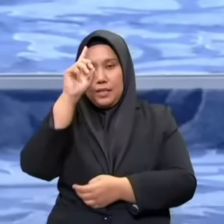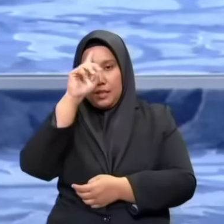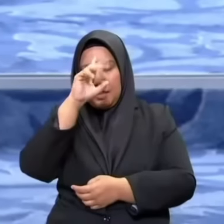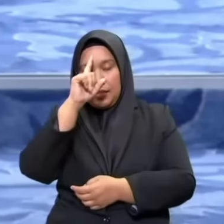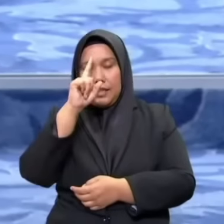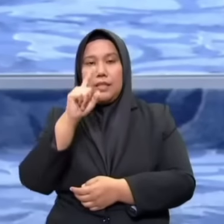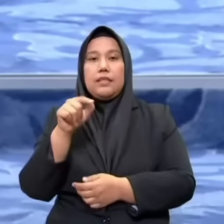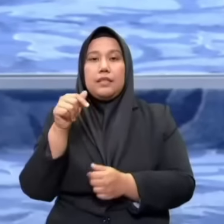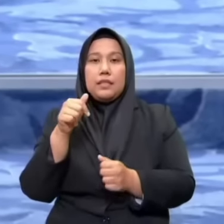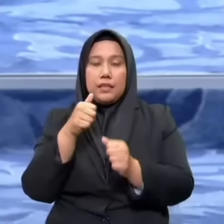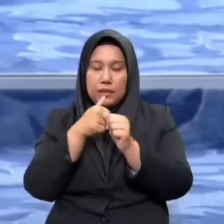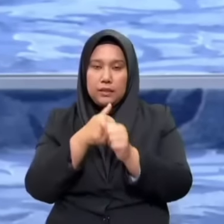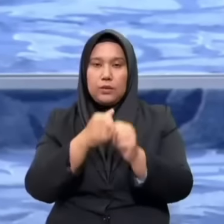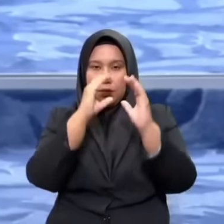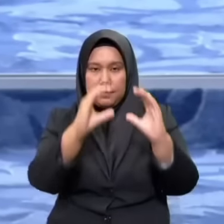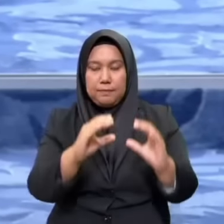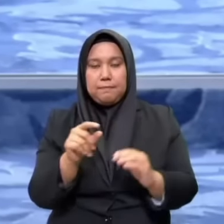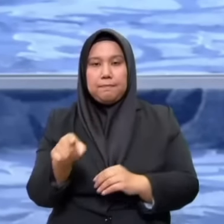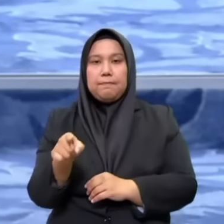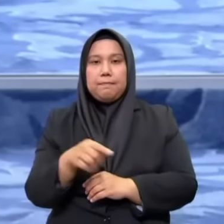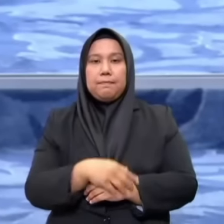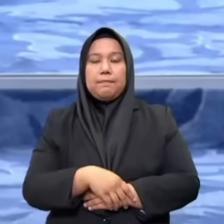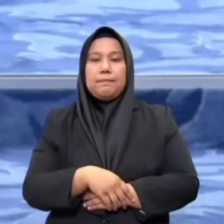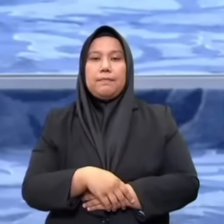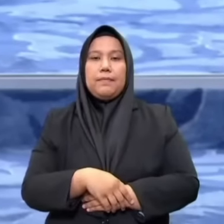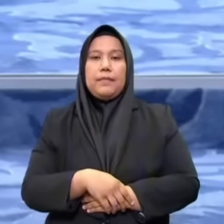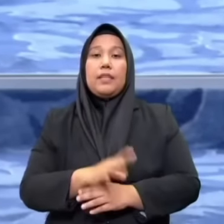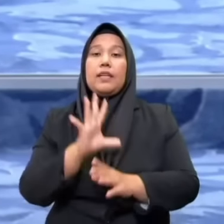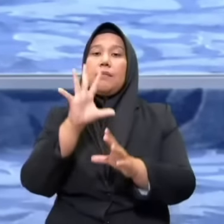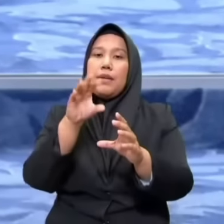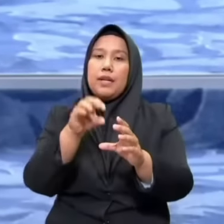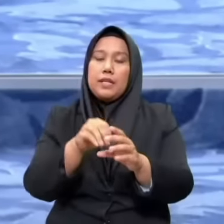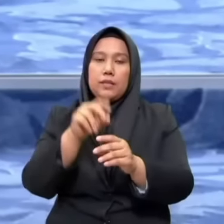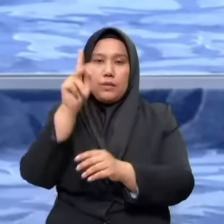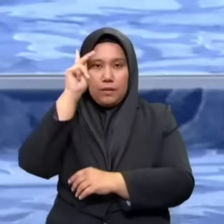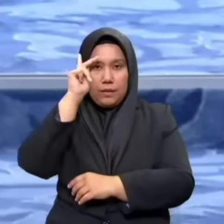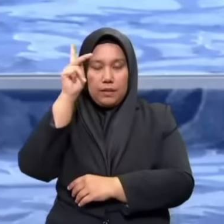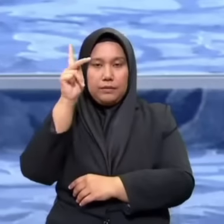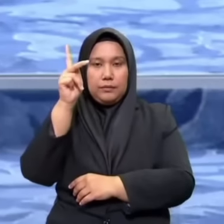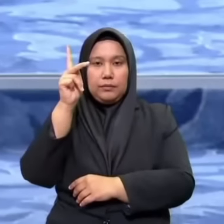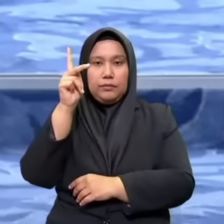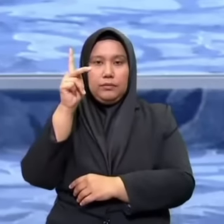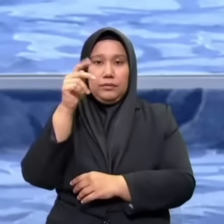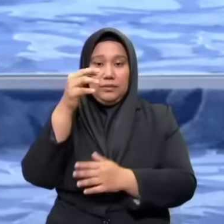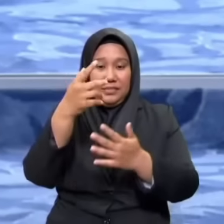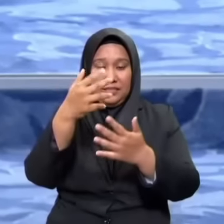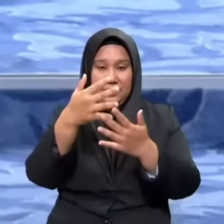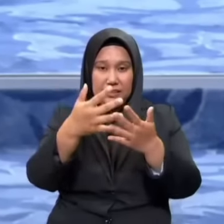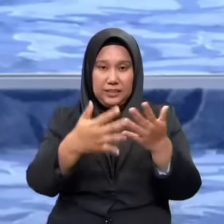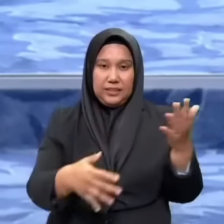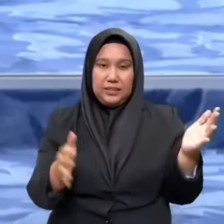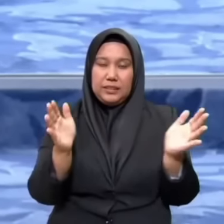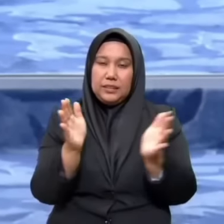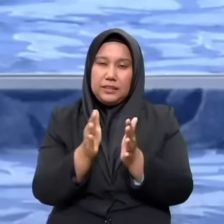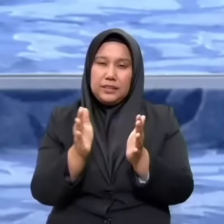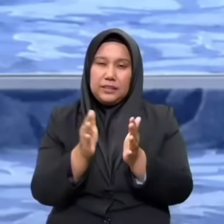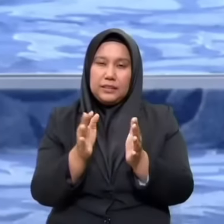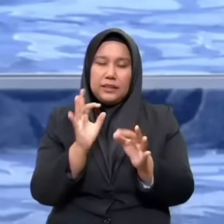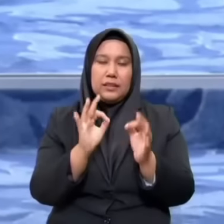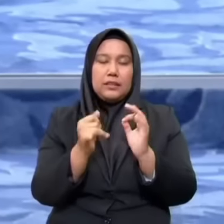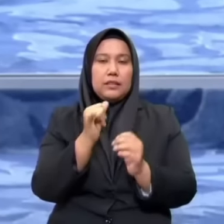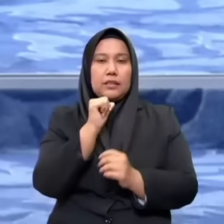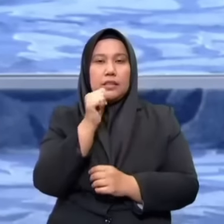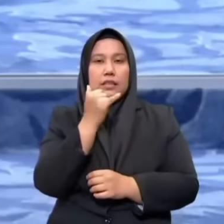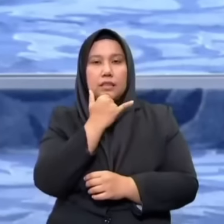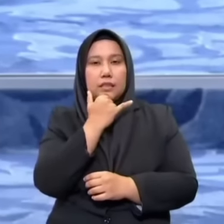benar sama sekali bila kita masyarakat tegar. Termasuk di Kelantan ada senarai kecil sekali, saya tak salah di